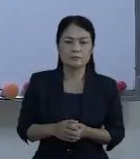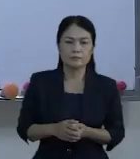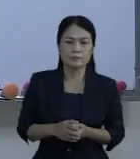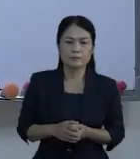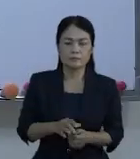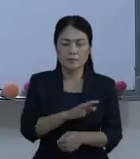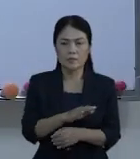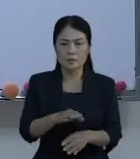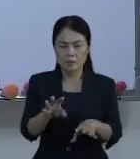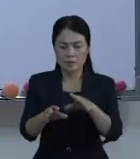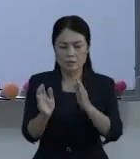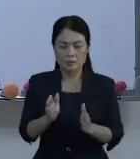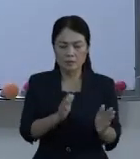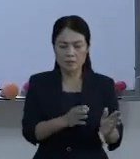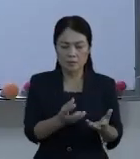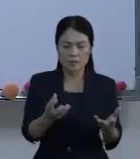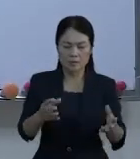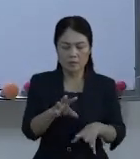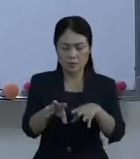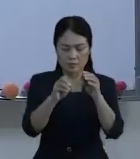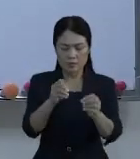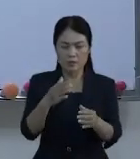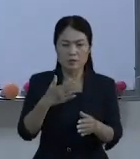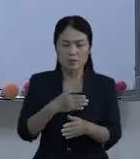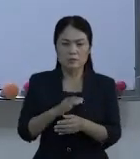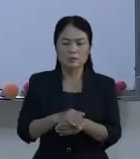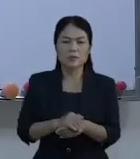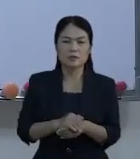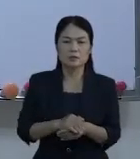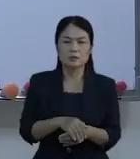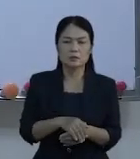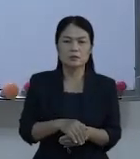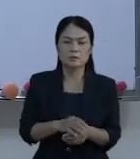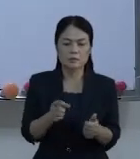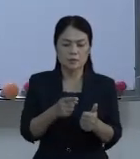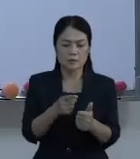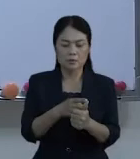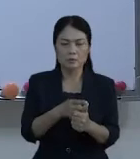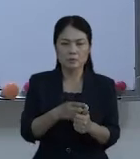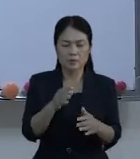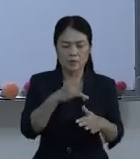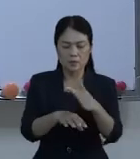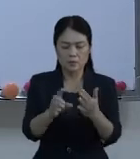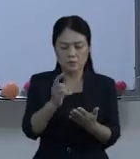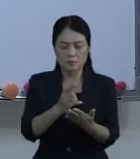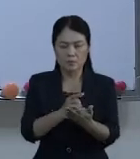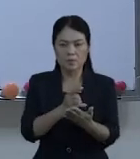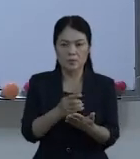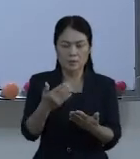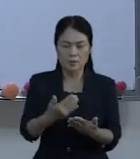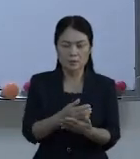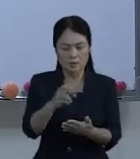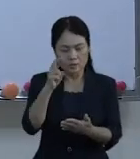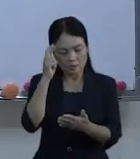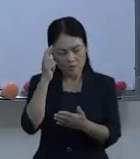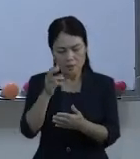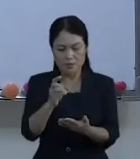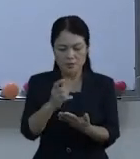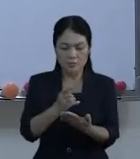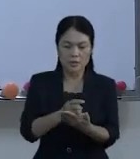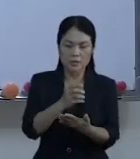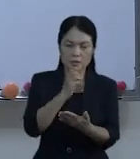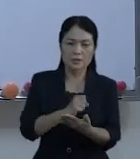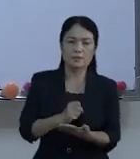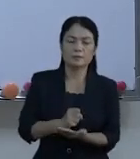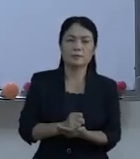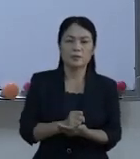và con có bài riêng trong xong rồi đấy, xong rồi riêng một cái hai nên chẳng đấy và chẳng muốn dương châu miền thì mấy cũng xong rồi miền tiền trà tây là cái